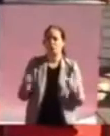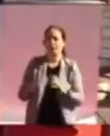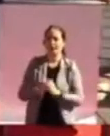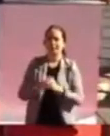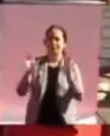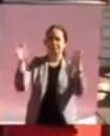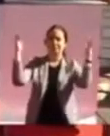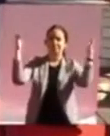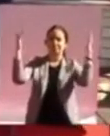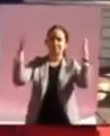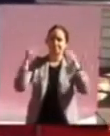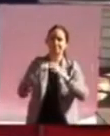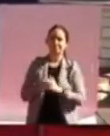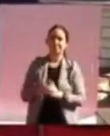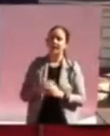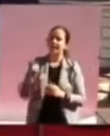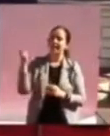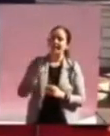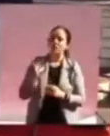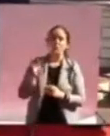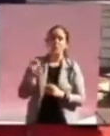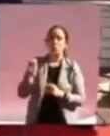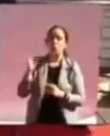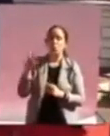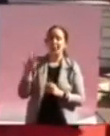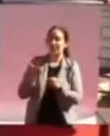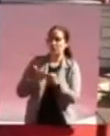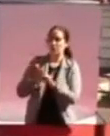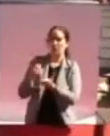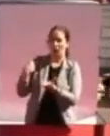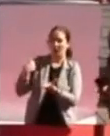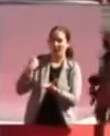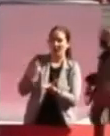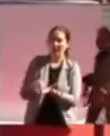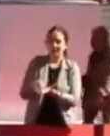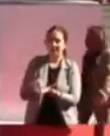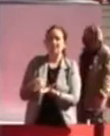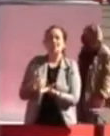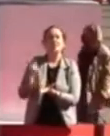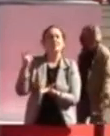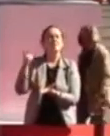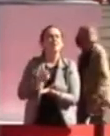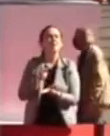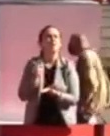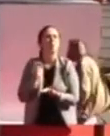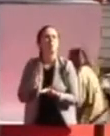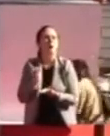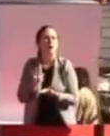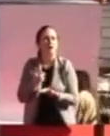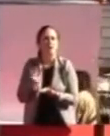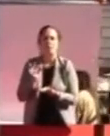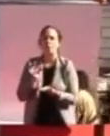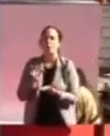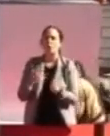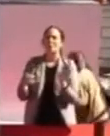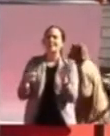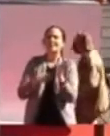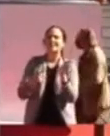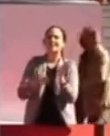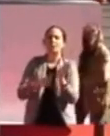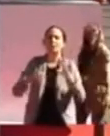dell'ultimo quindicennio e che la quantità di diritto alla salute che si poteva